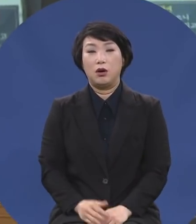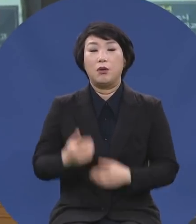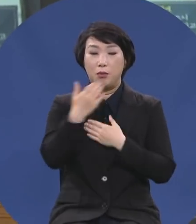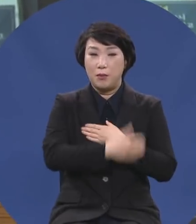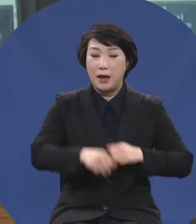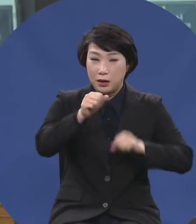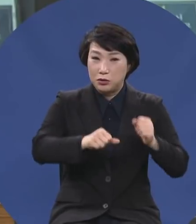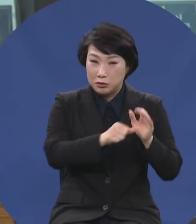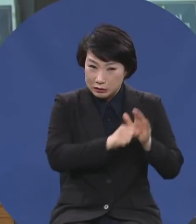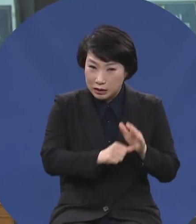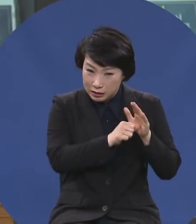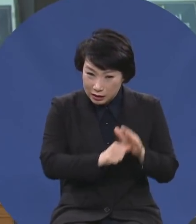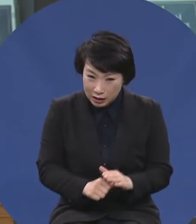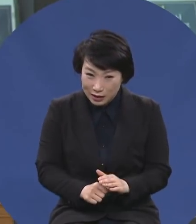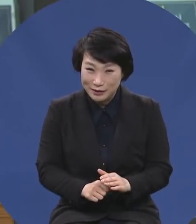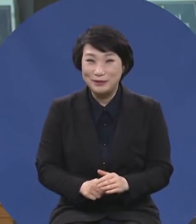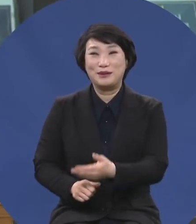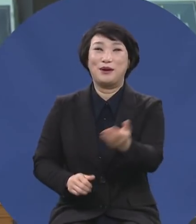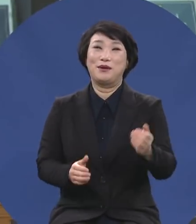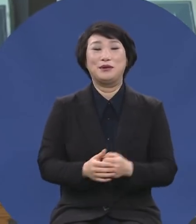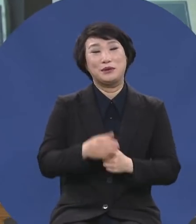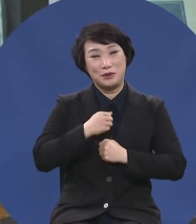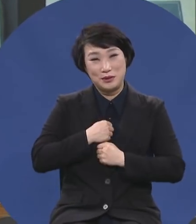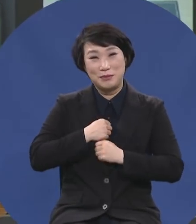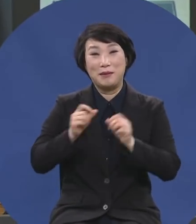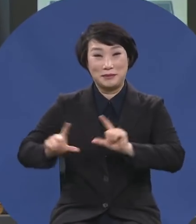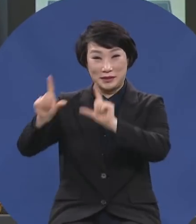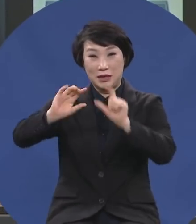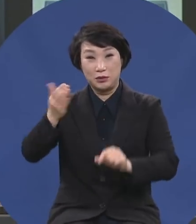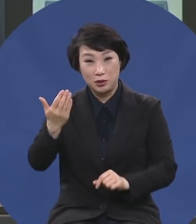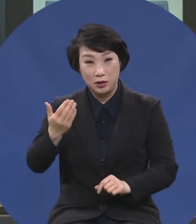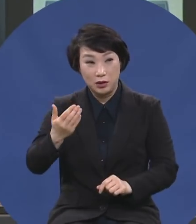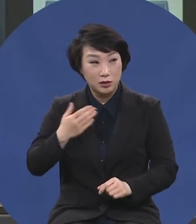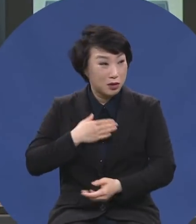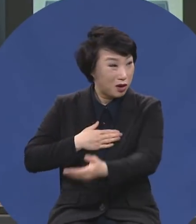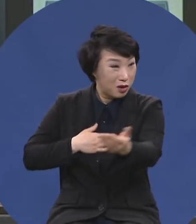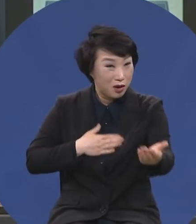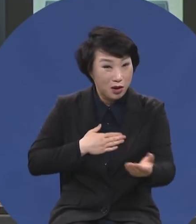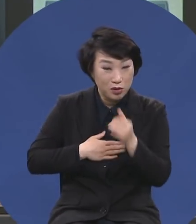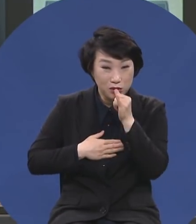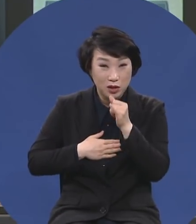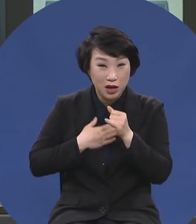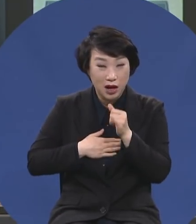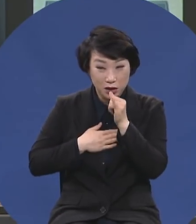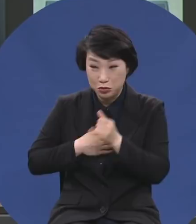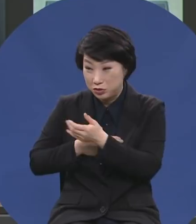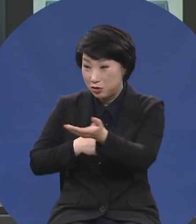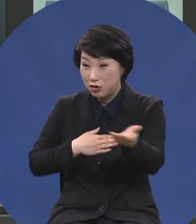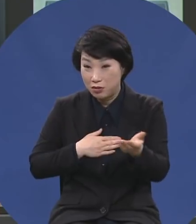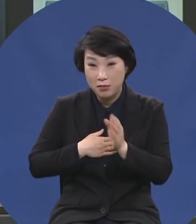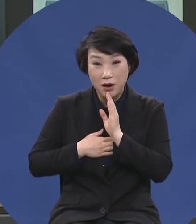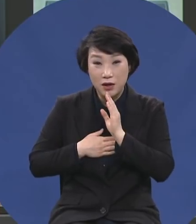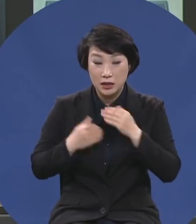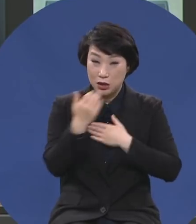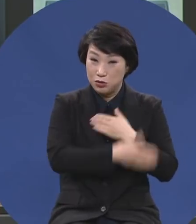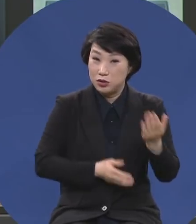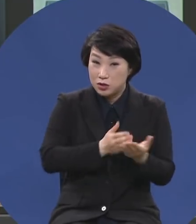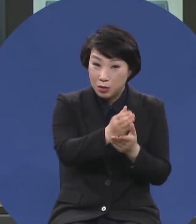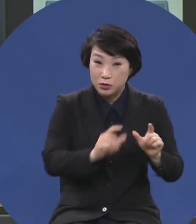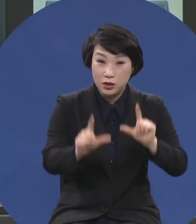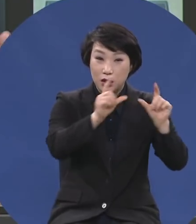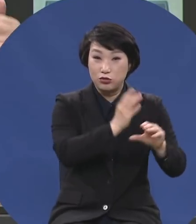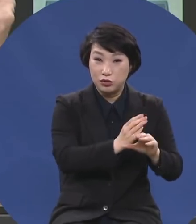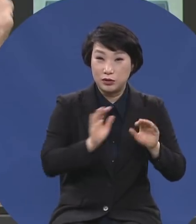몸의 행실을 죽이면 살리니. 많이 알면서도, 내가 육으로 살면서도